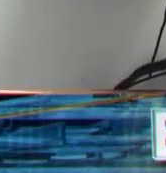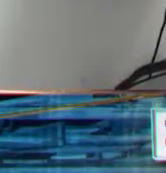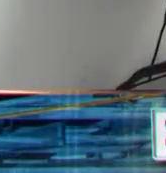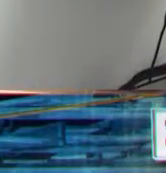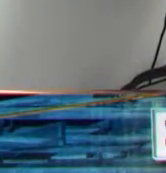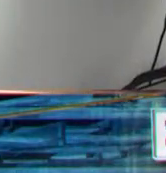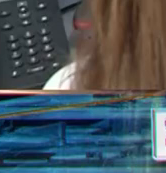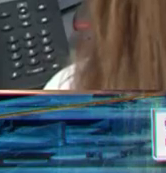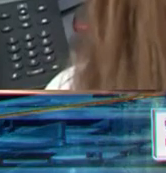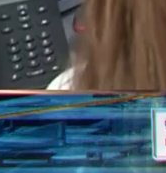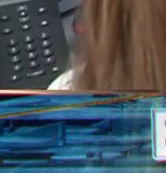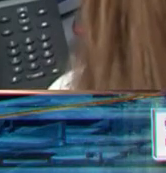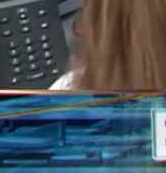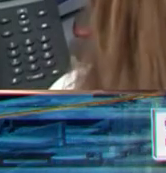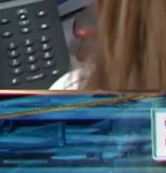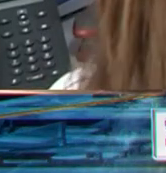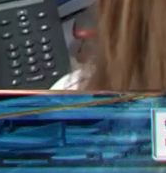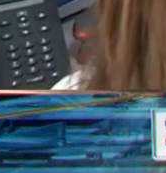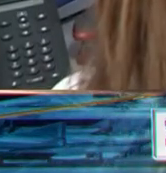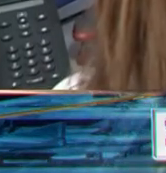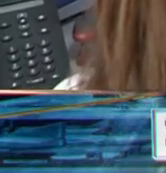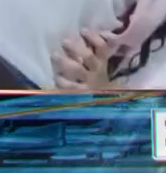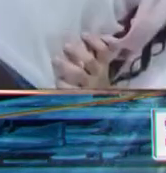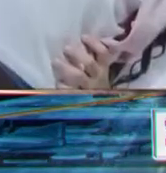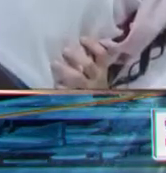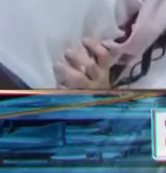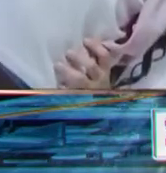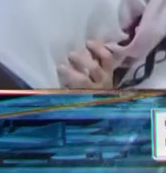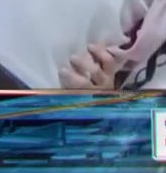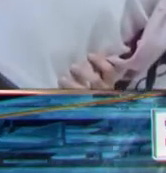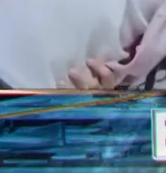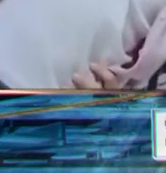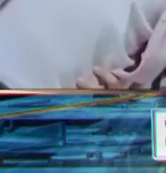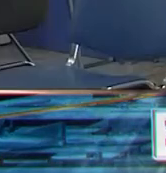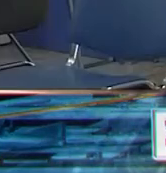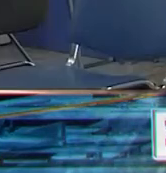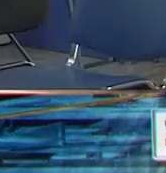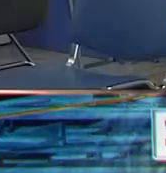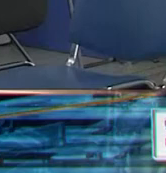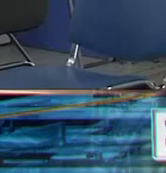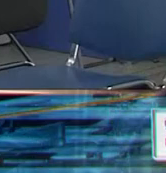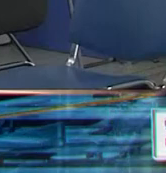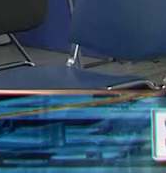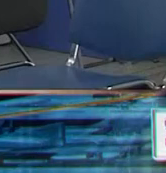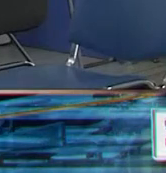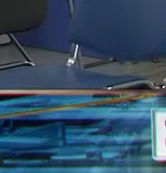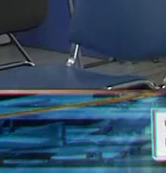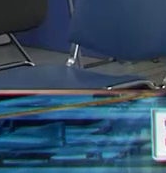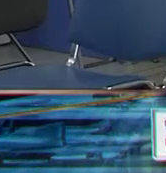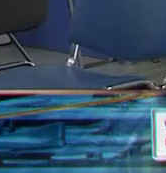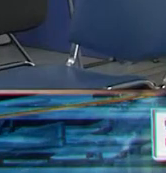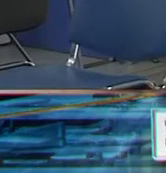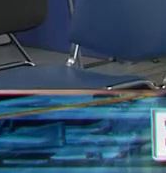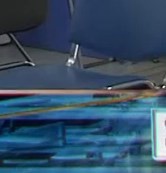Жас отбасылар үшін жағымды жаңалық. Тұрғын үй құрылыс жинақ банкі жаңа жоба бастады. Ең бастысы бұл бағдарламаның